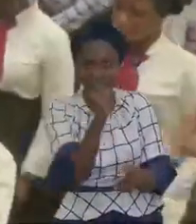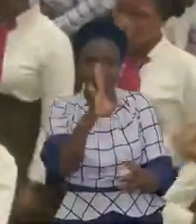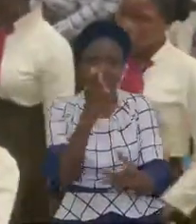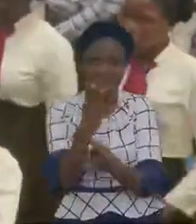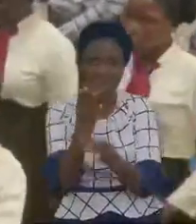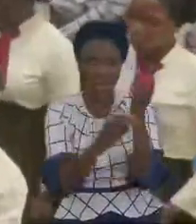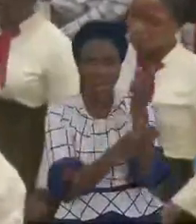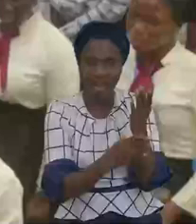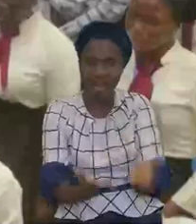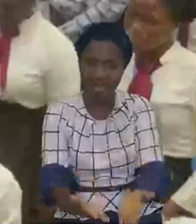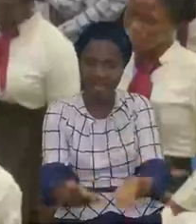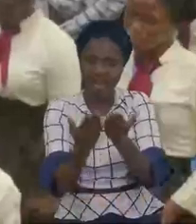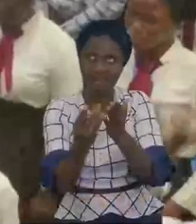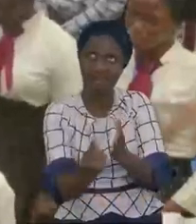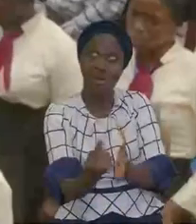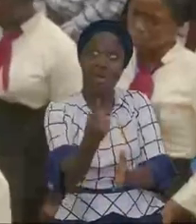Il